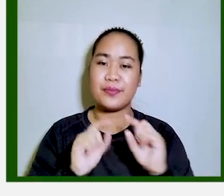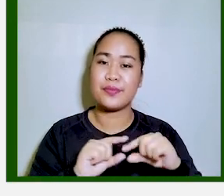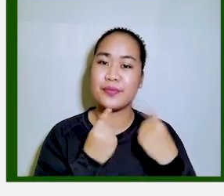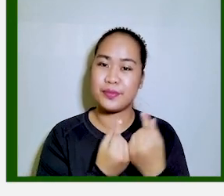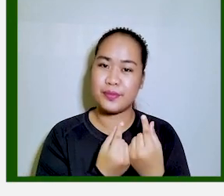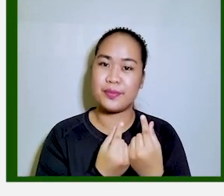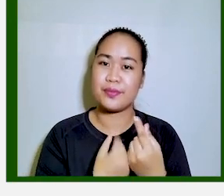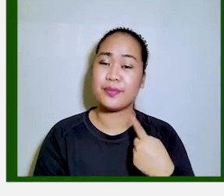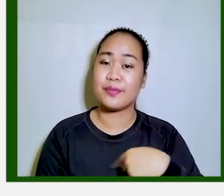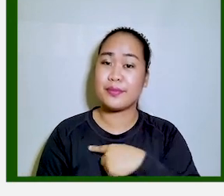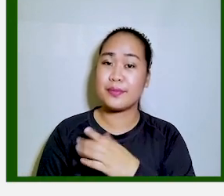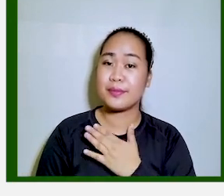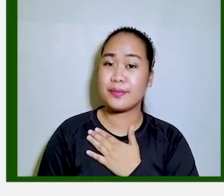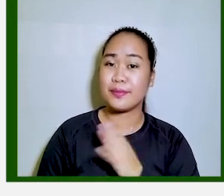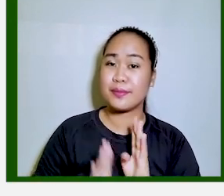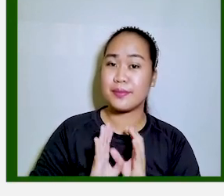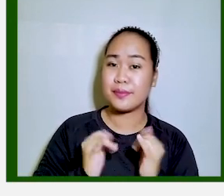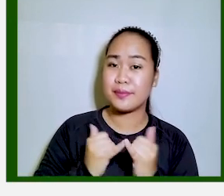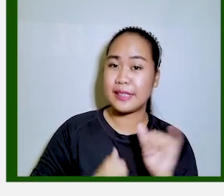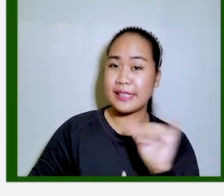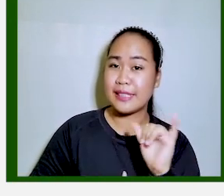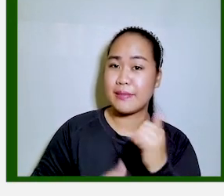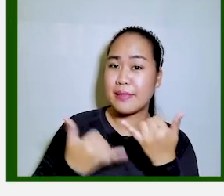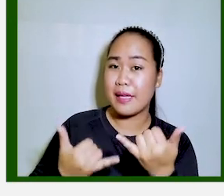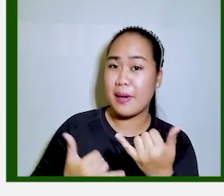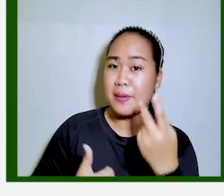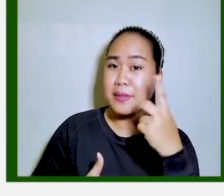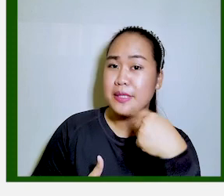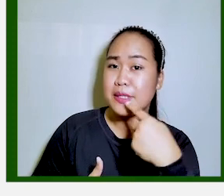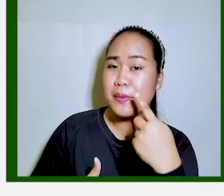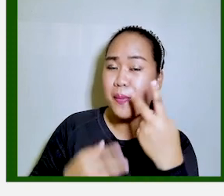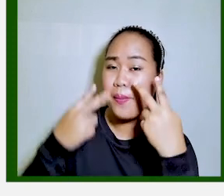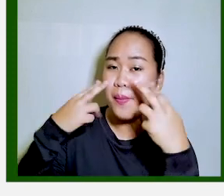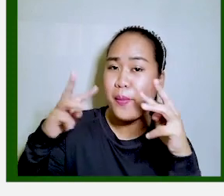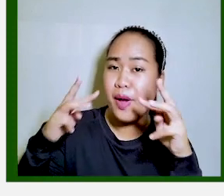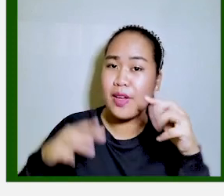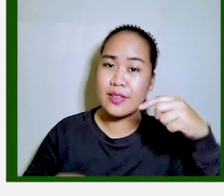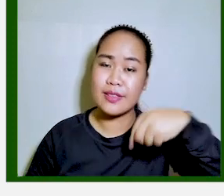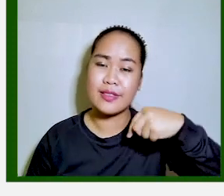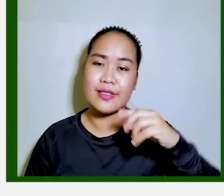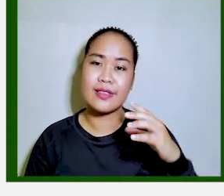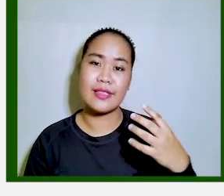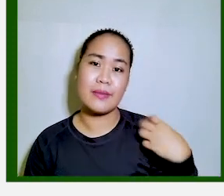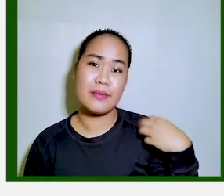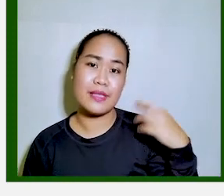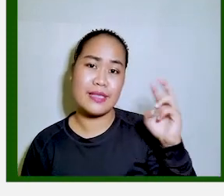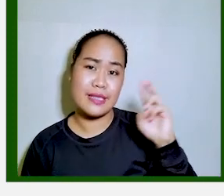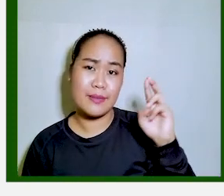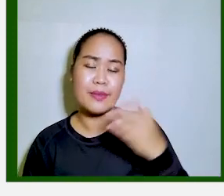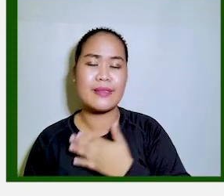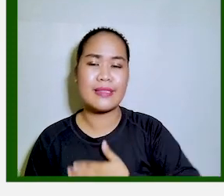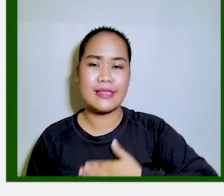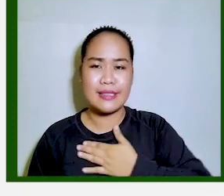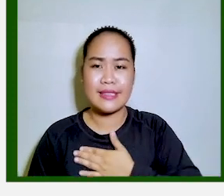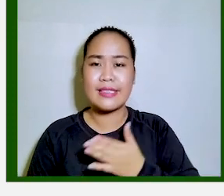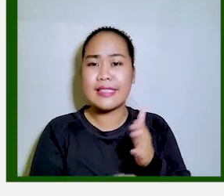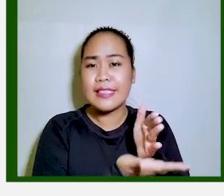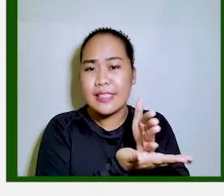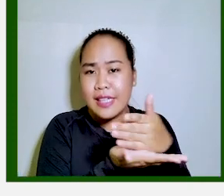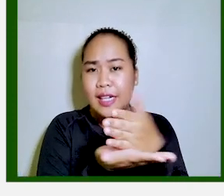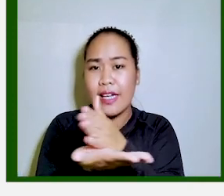nga niyan, no, itong mga nakakapanood ng Kapitan's Report, sana i-share nyo rin po, no, sa ating mga kasama, di ba, sa ating